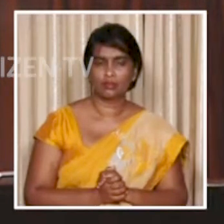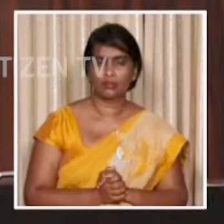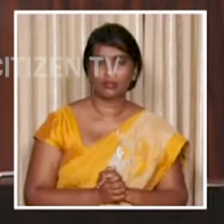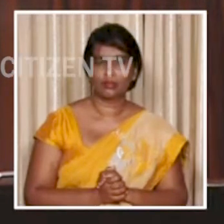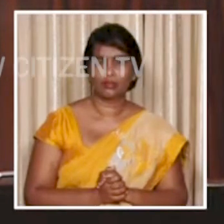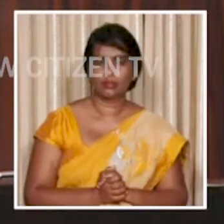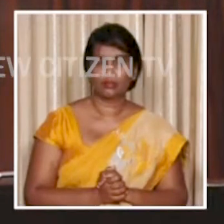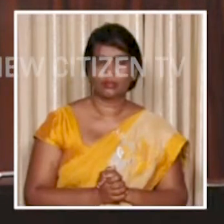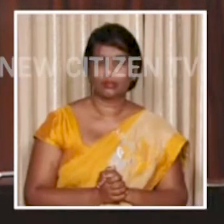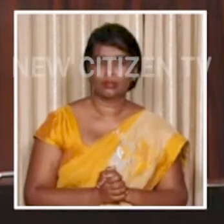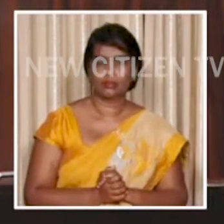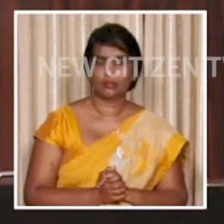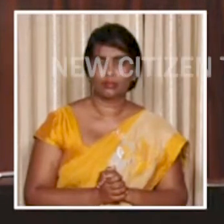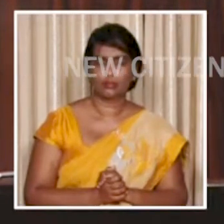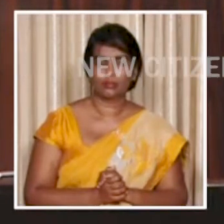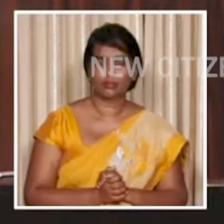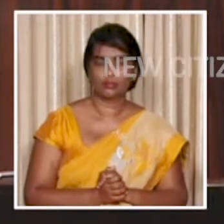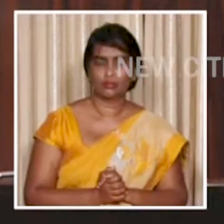විදිහ.